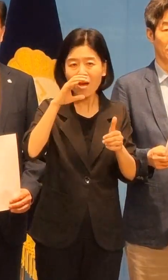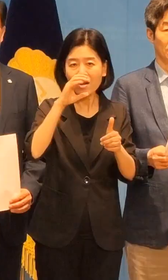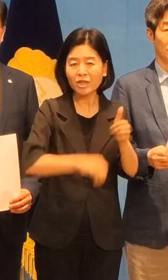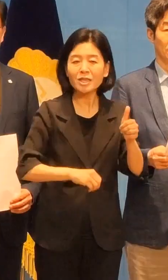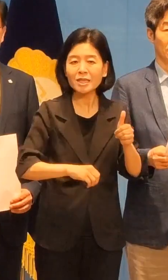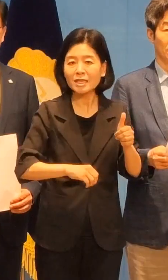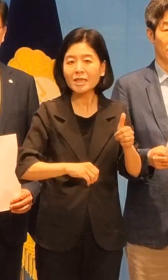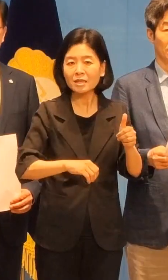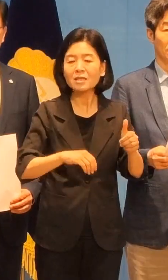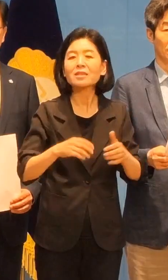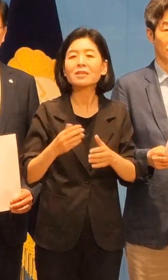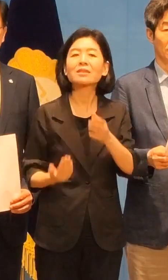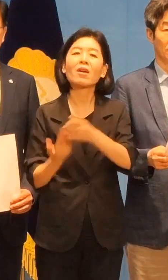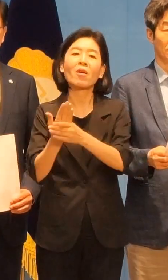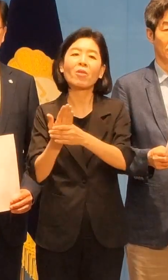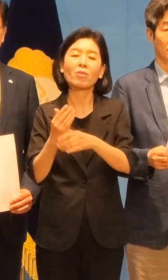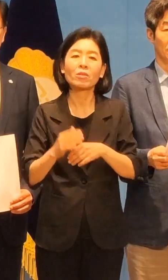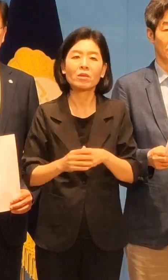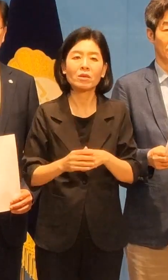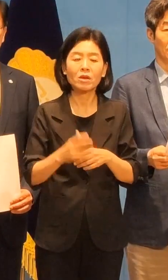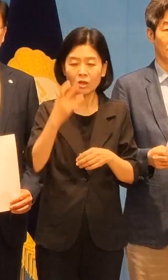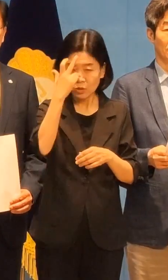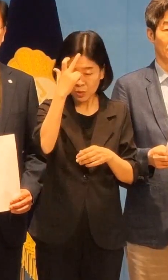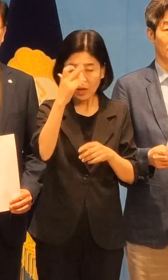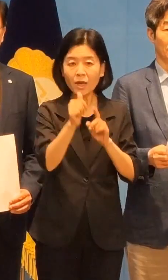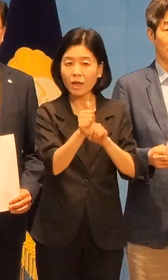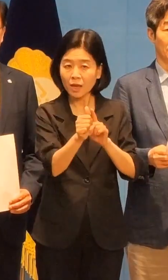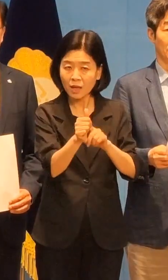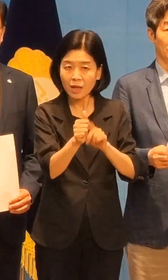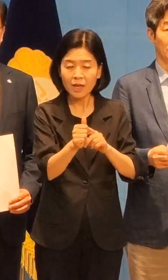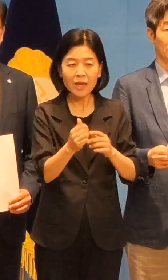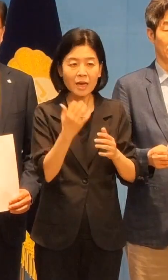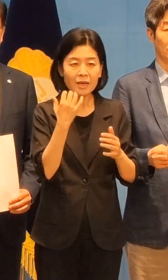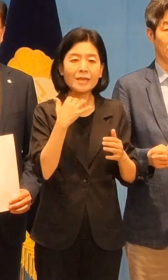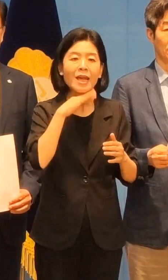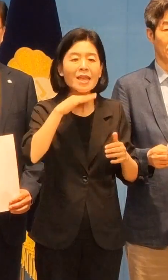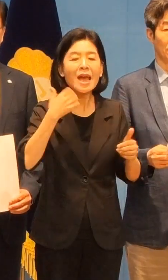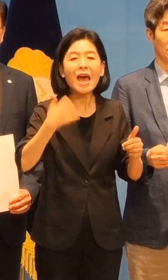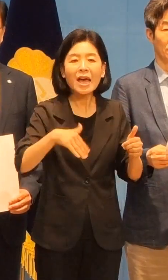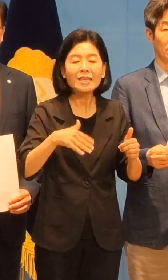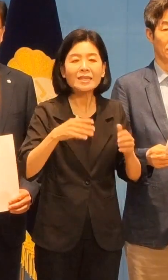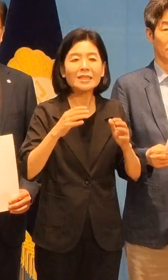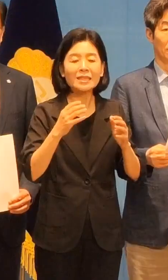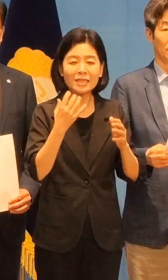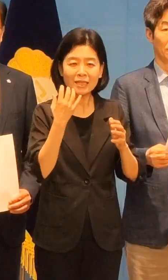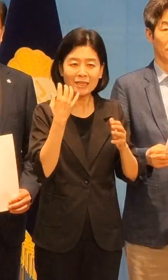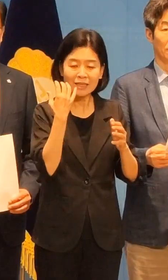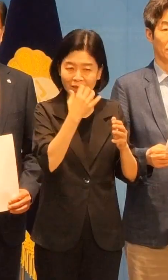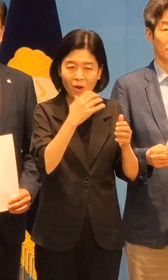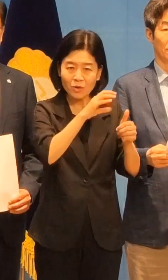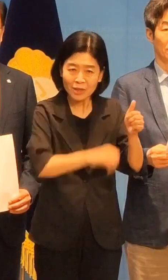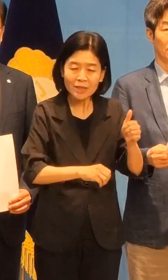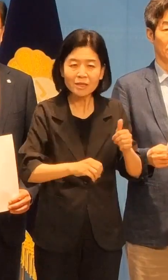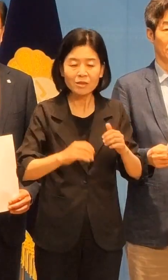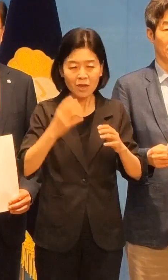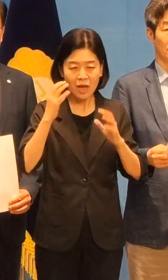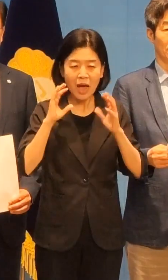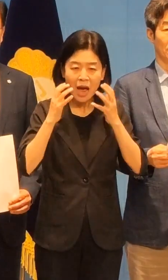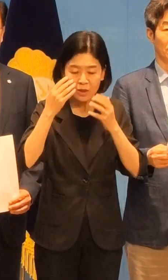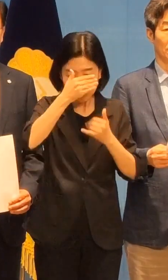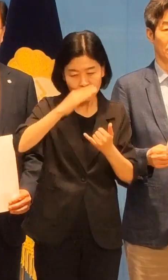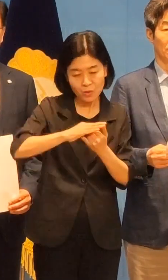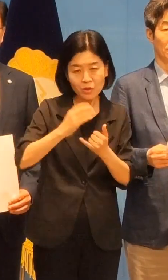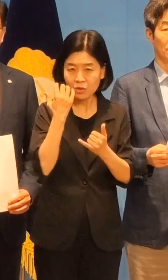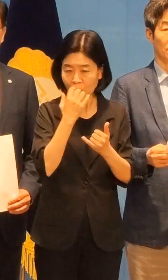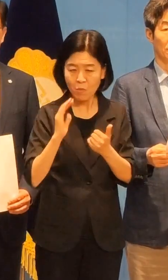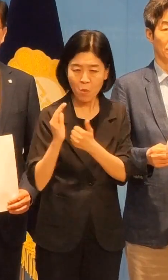사건입니다. 경찰은 최영중을 상대로 미성년자 상대 성착취를 포함해 아동 청소년의 성보호에 관한 법률